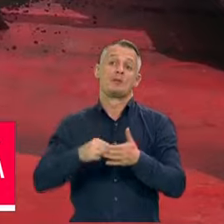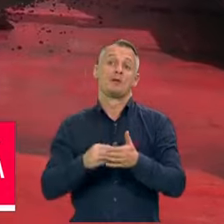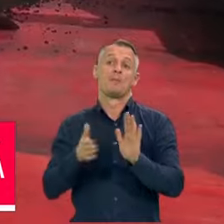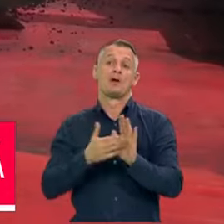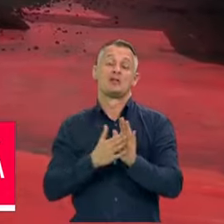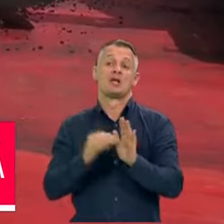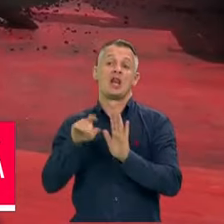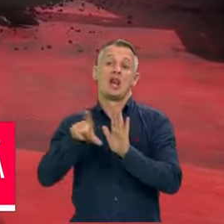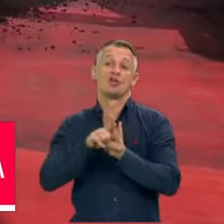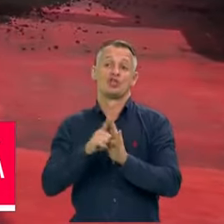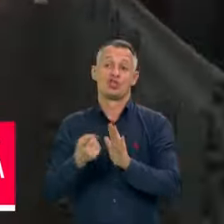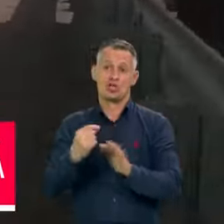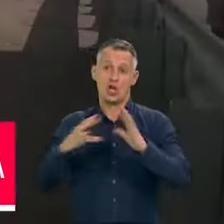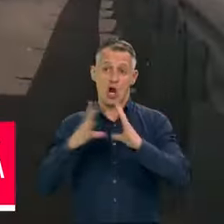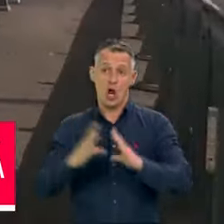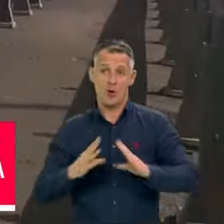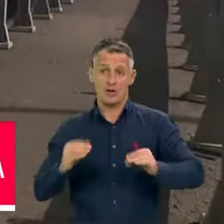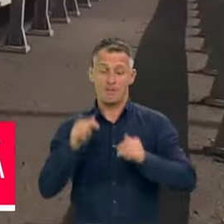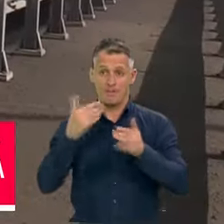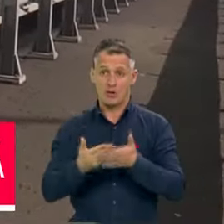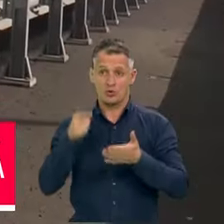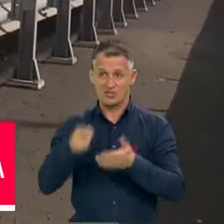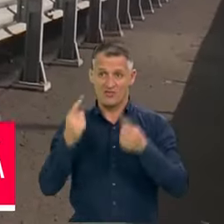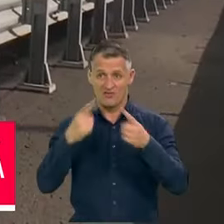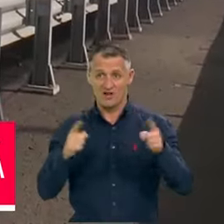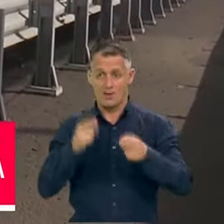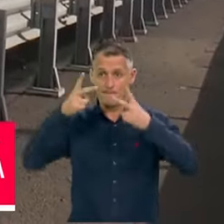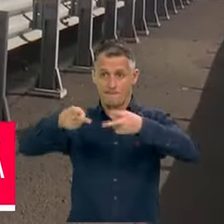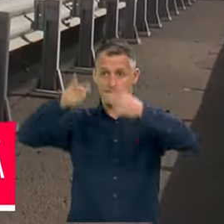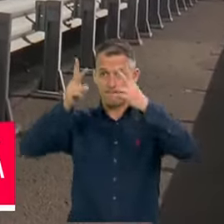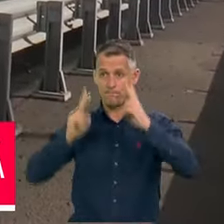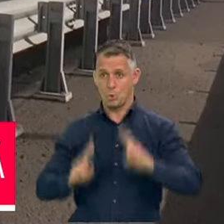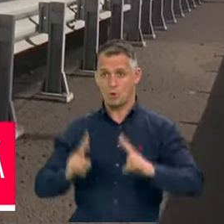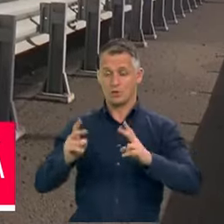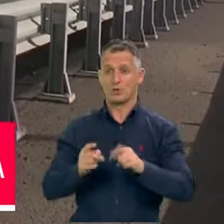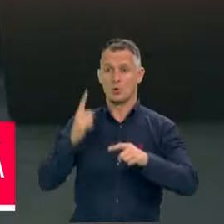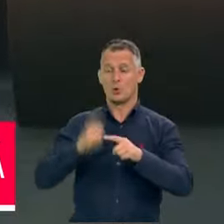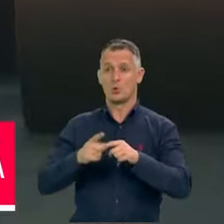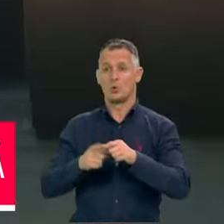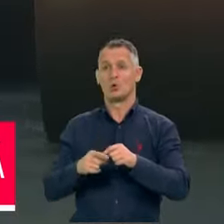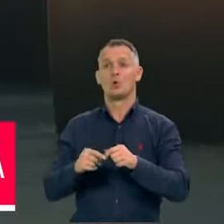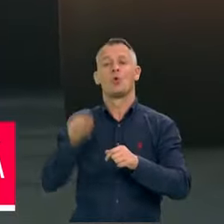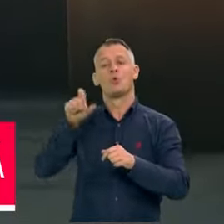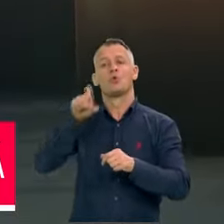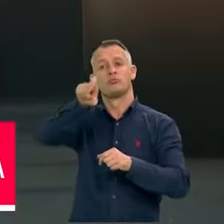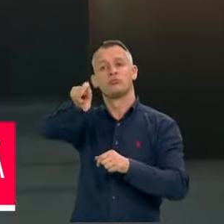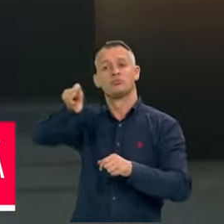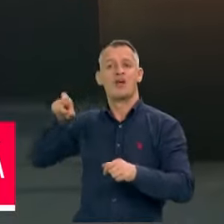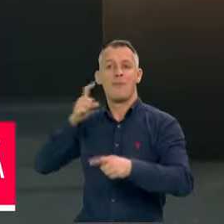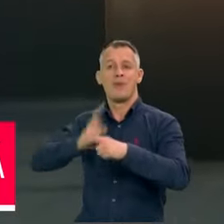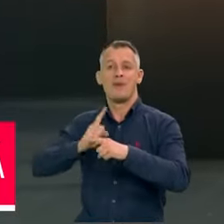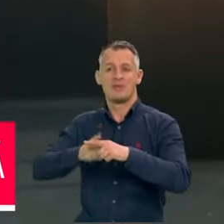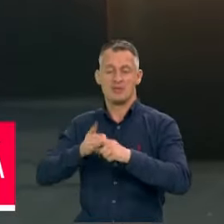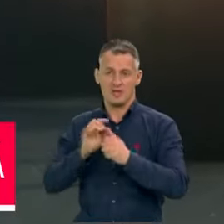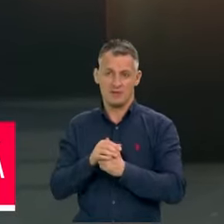românești care pentru acest tip de de pod cu tablier metalic și structură